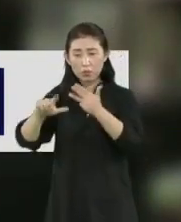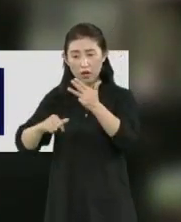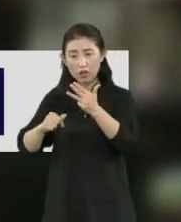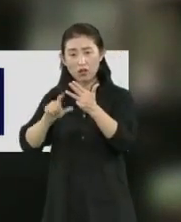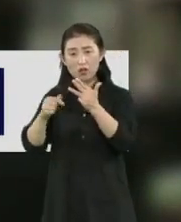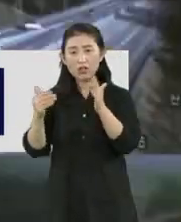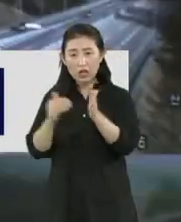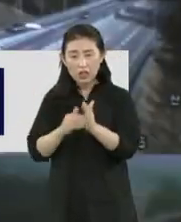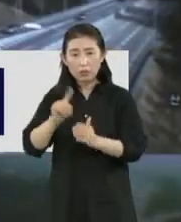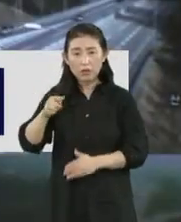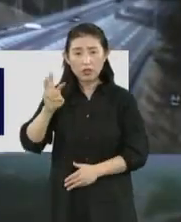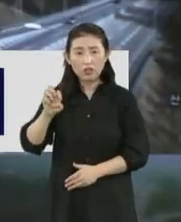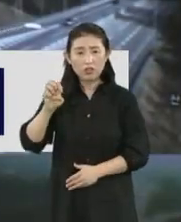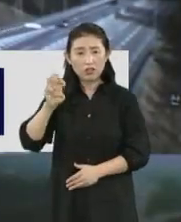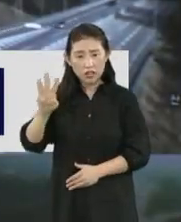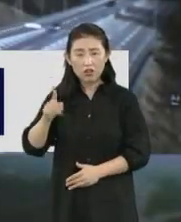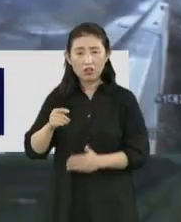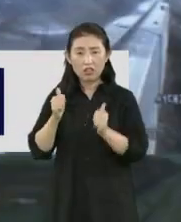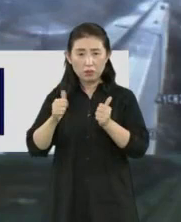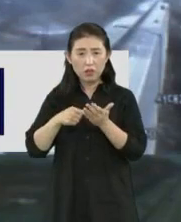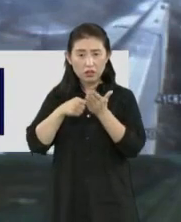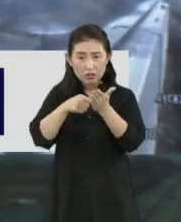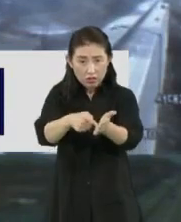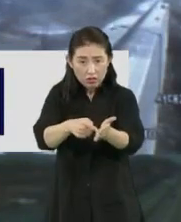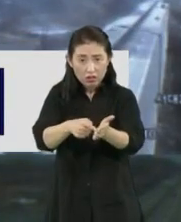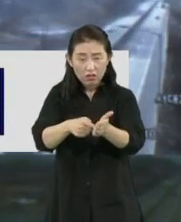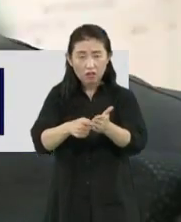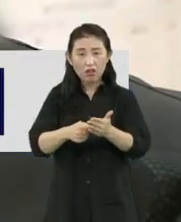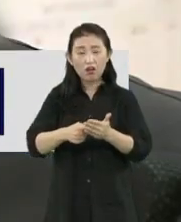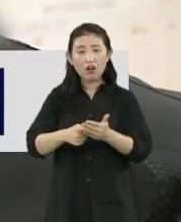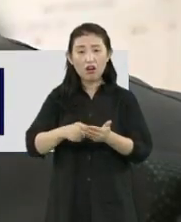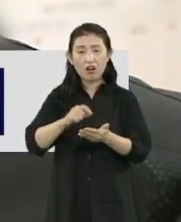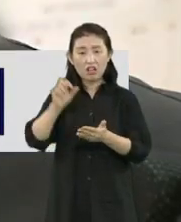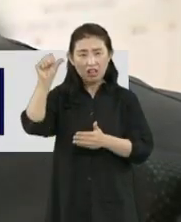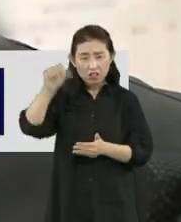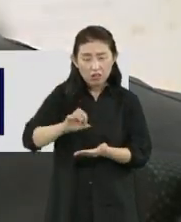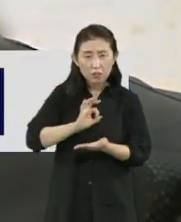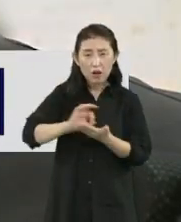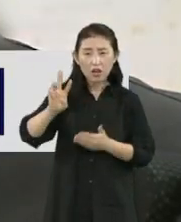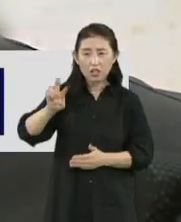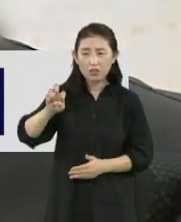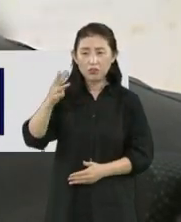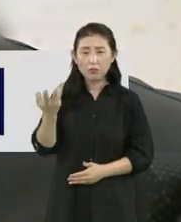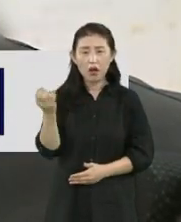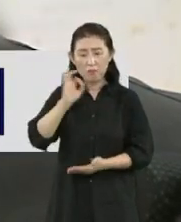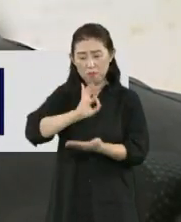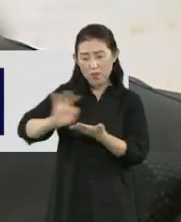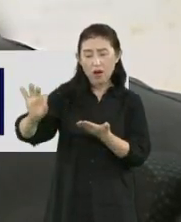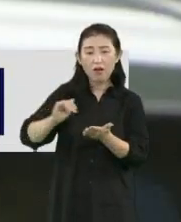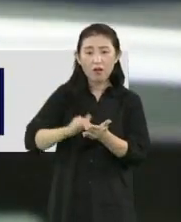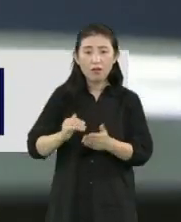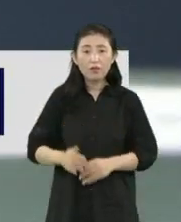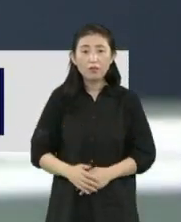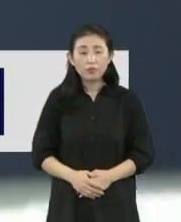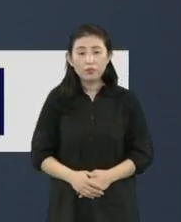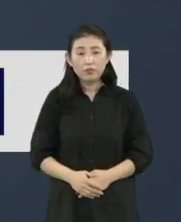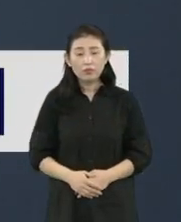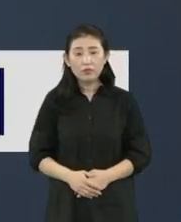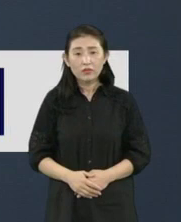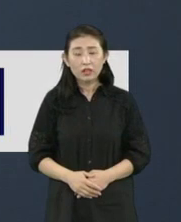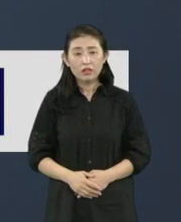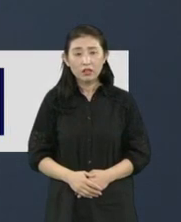8월까지 133건의 소송을 제기했고 소송 비용은 23억 원가량 날렸습니다. 도로공사는 판결에